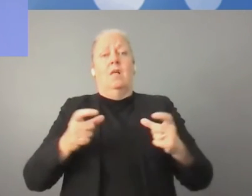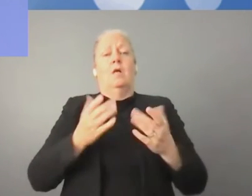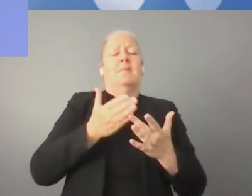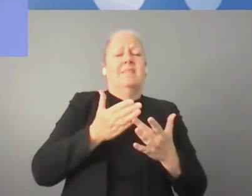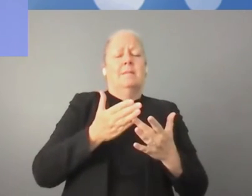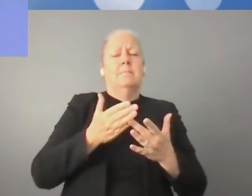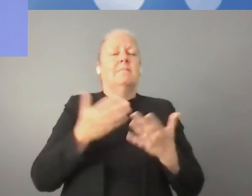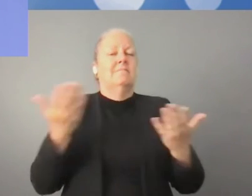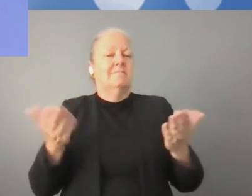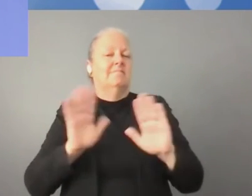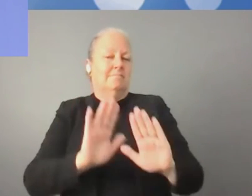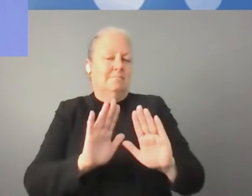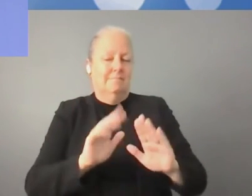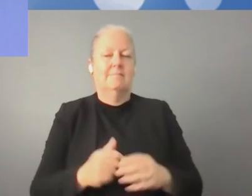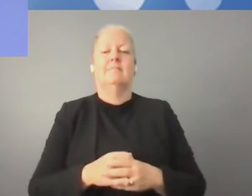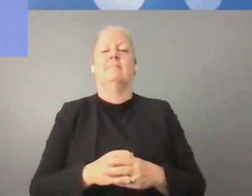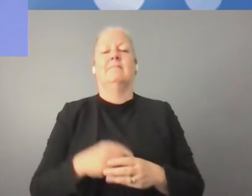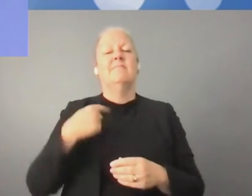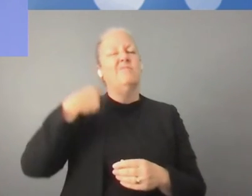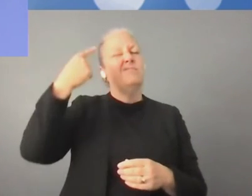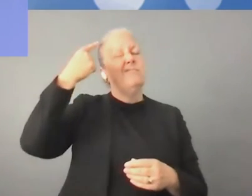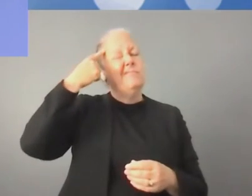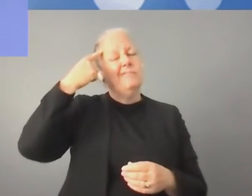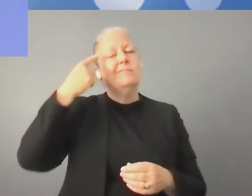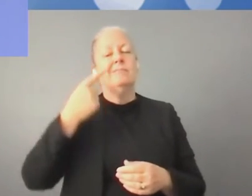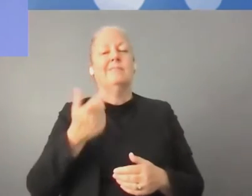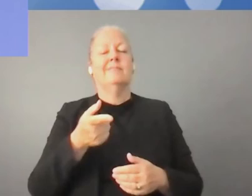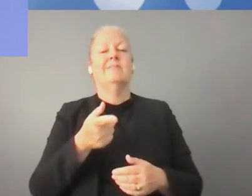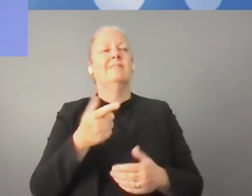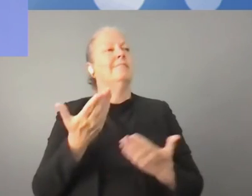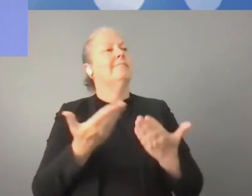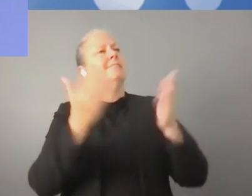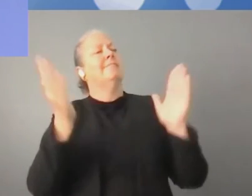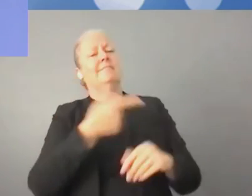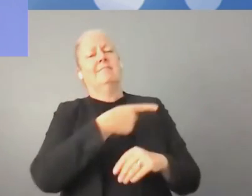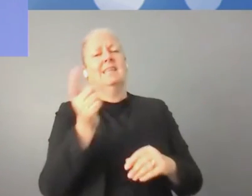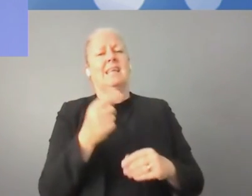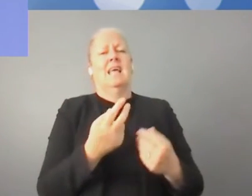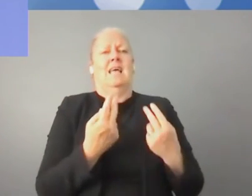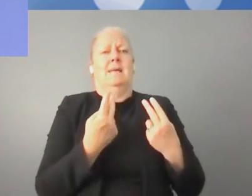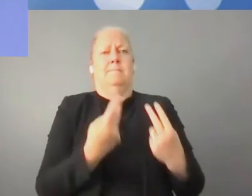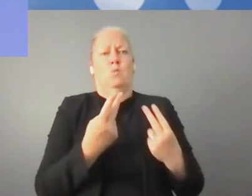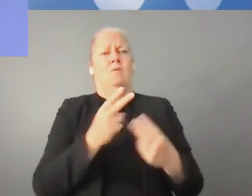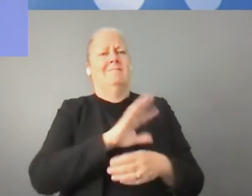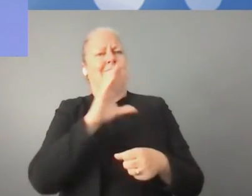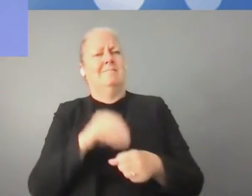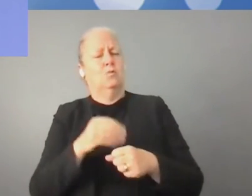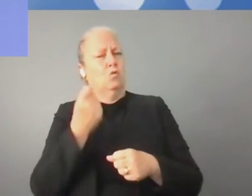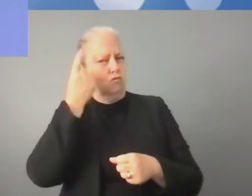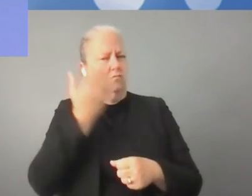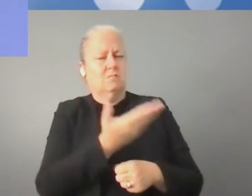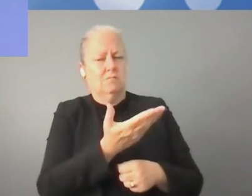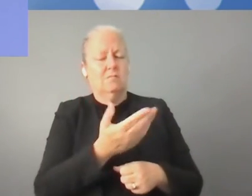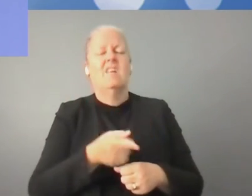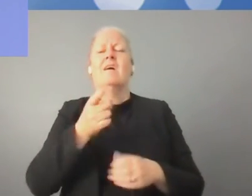технологиям, могут научиться новым цифровым решениям. И это такая